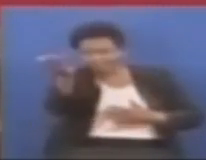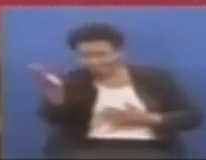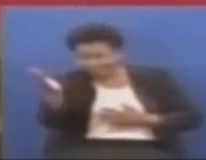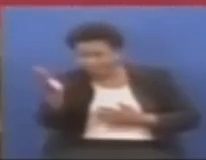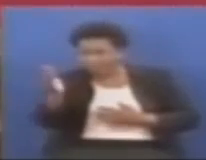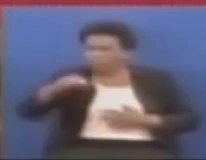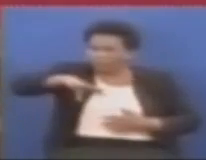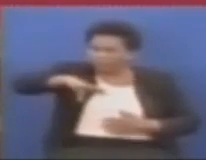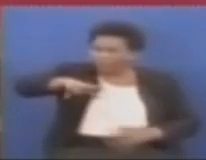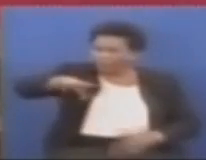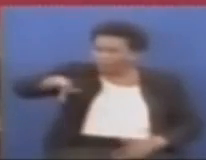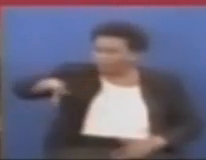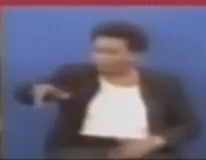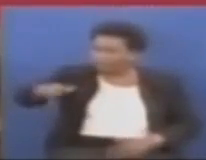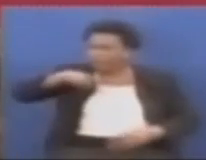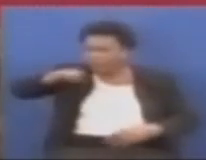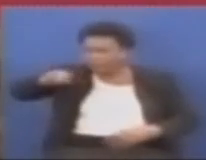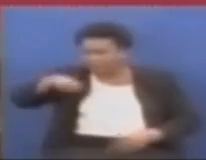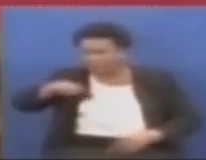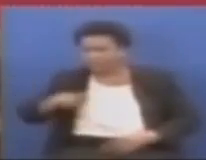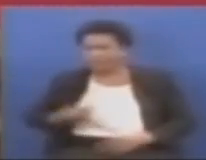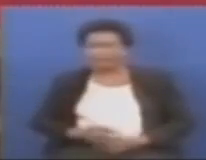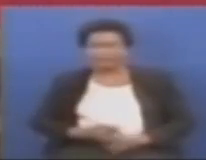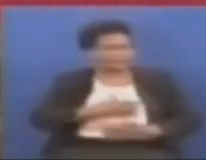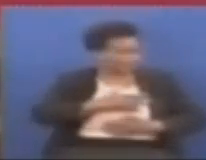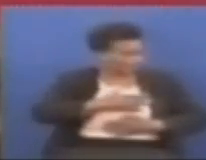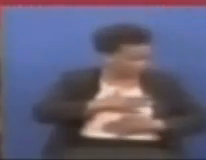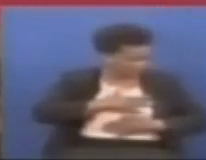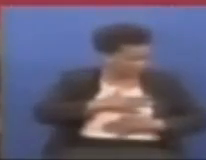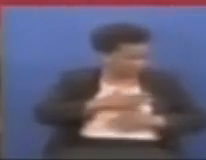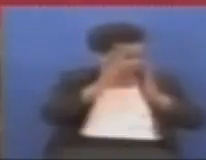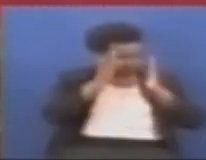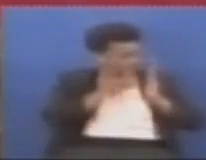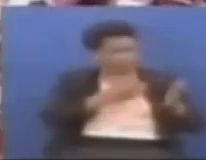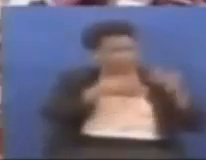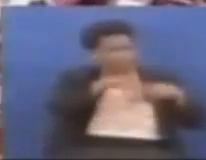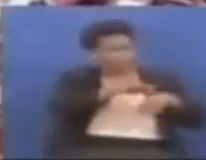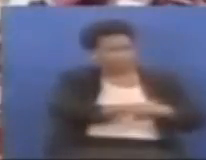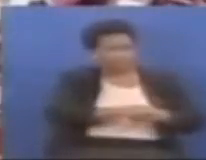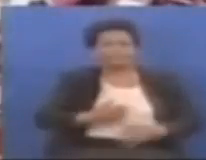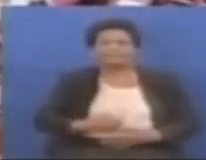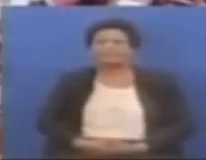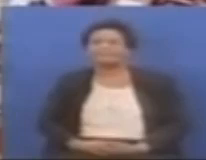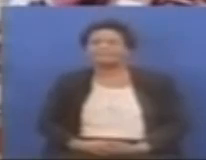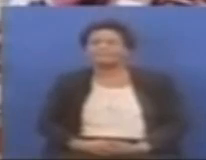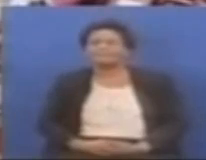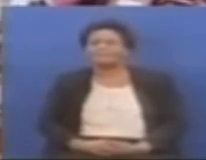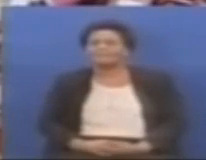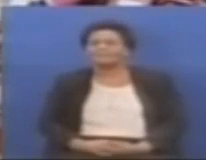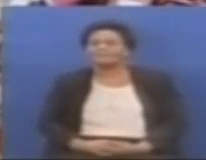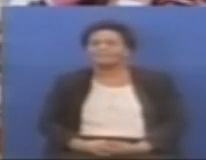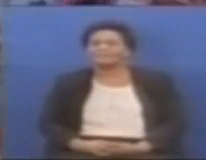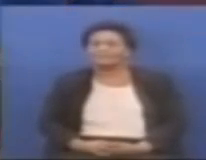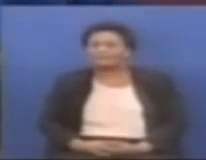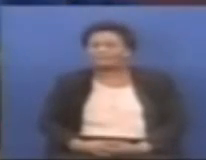au kwa namna yoyote kuonyesha ubaguzi. Hata hivyo, utaratibu